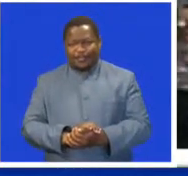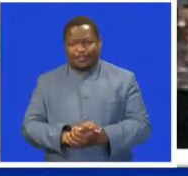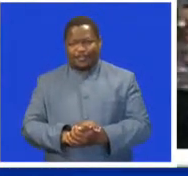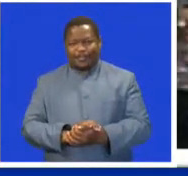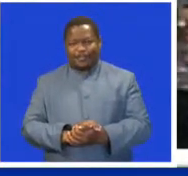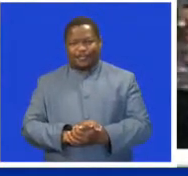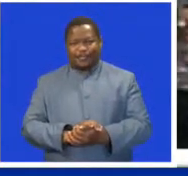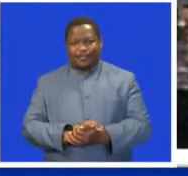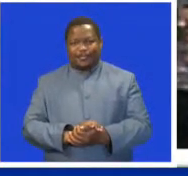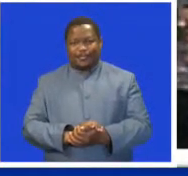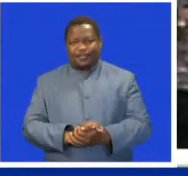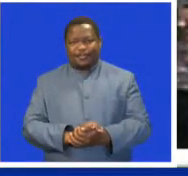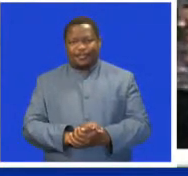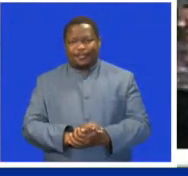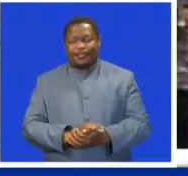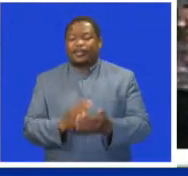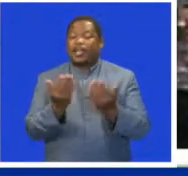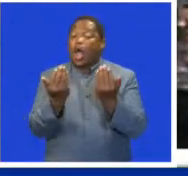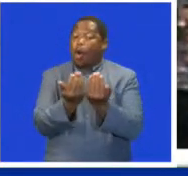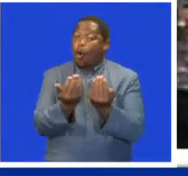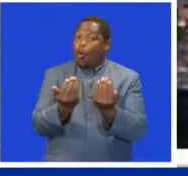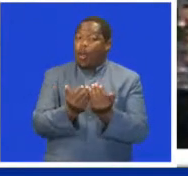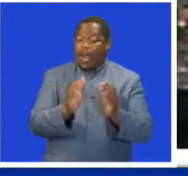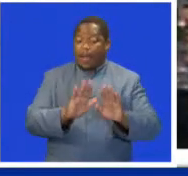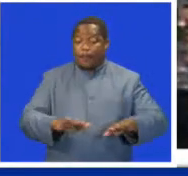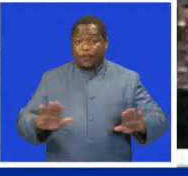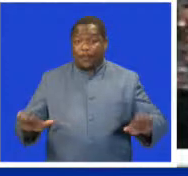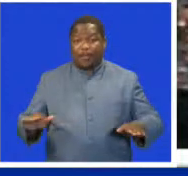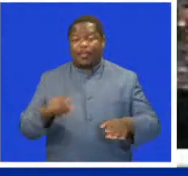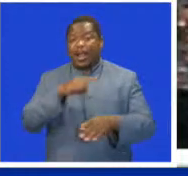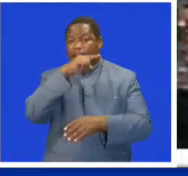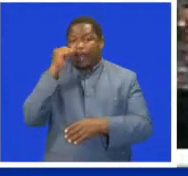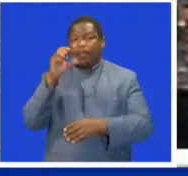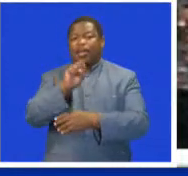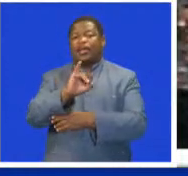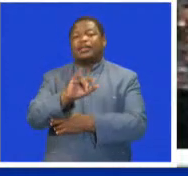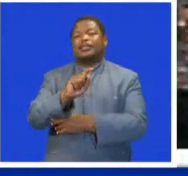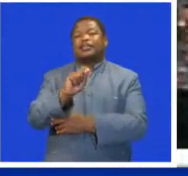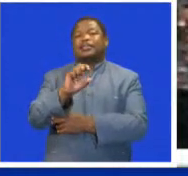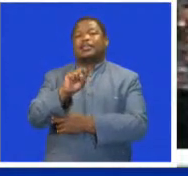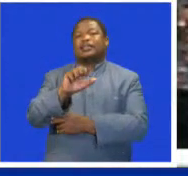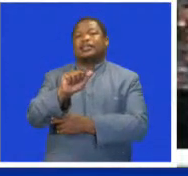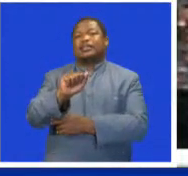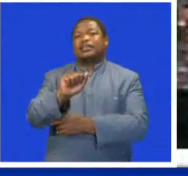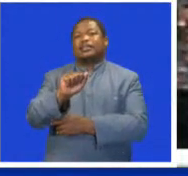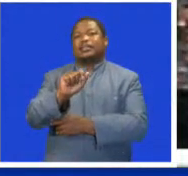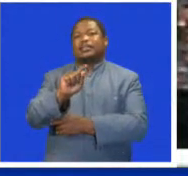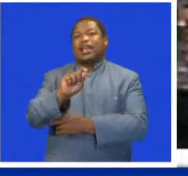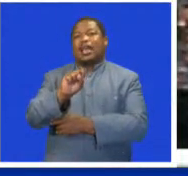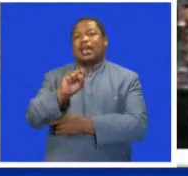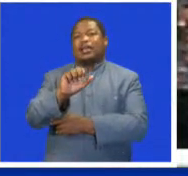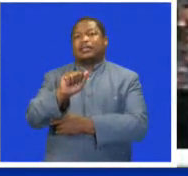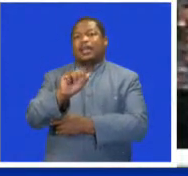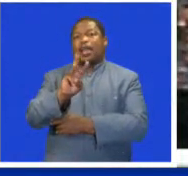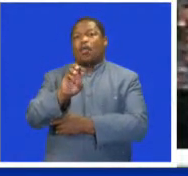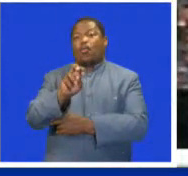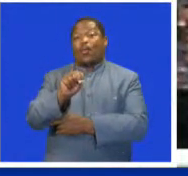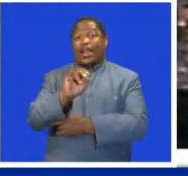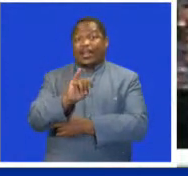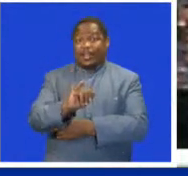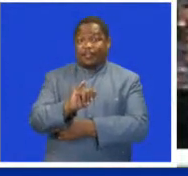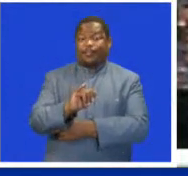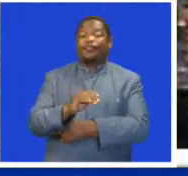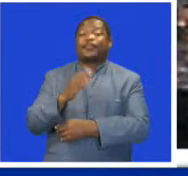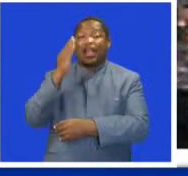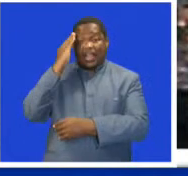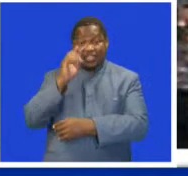Thishela nhlobo wesikola lesincane sasesithatha wena Incamisile Mathenjwa uthi iseduluzinga lebanifana labayekele kufunza kule sikolwa njengoba